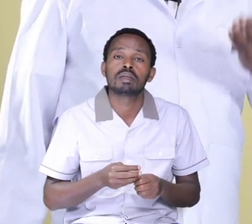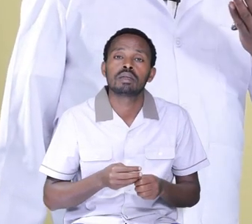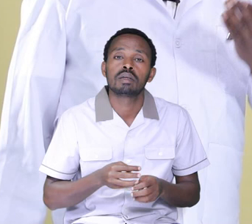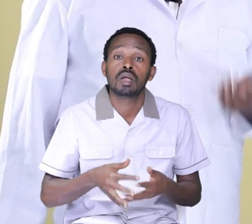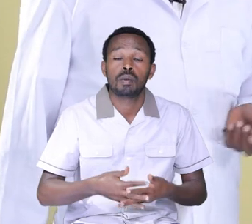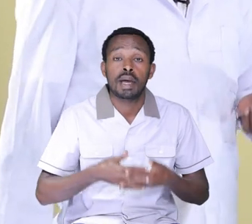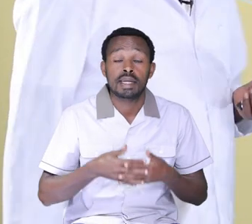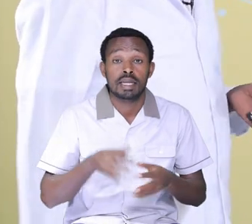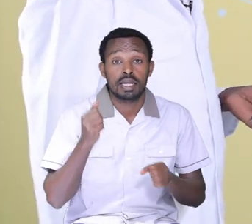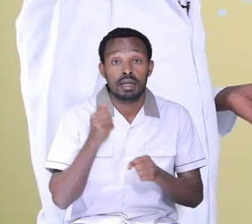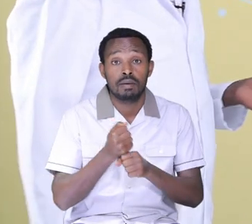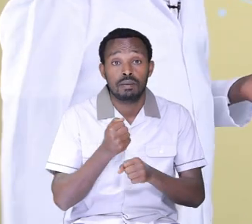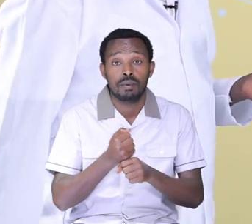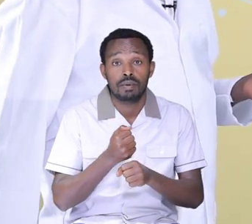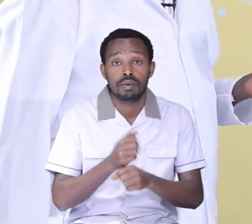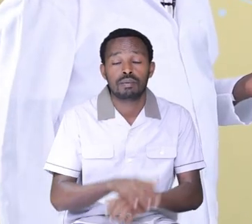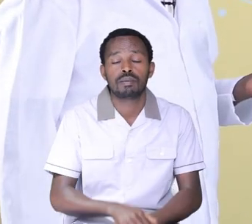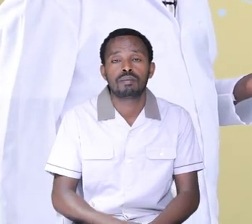maashinichaa shallagi.